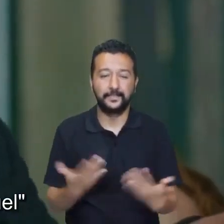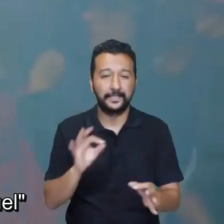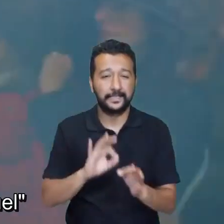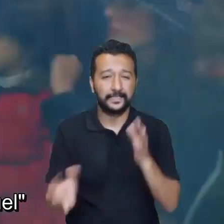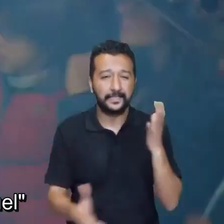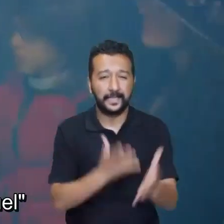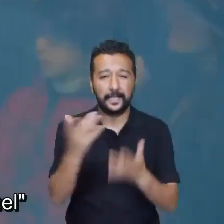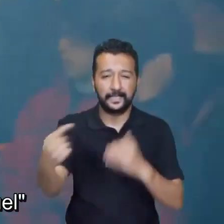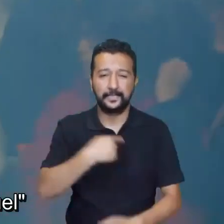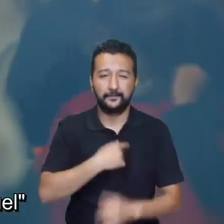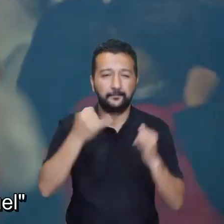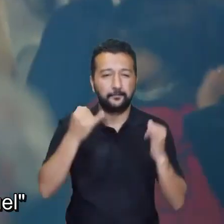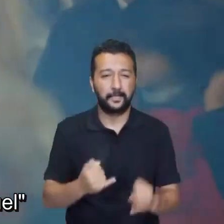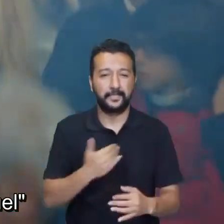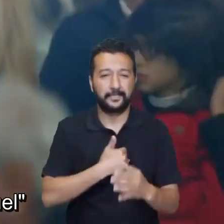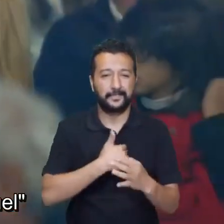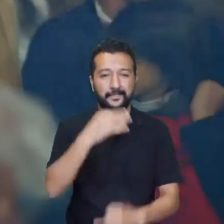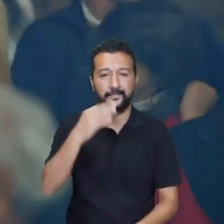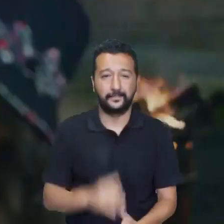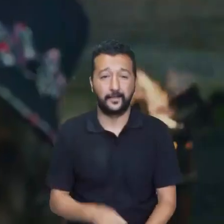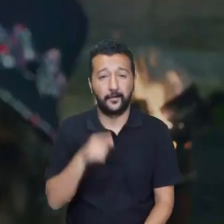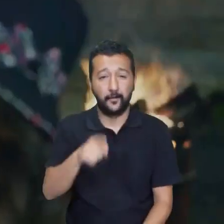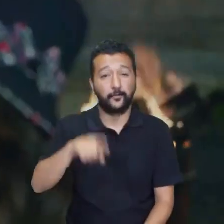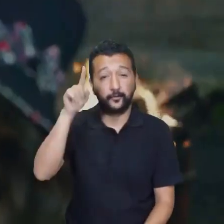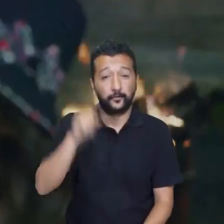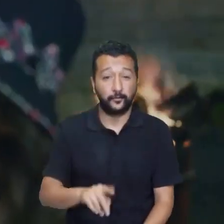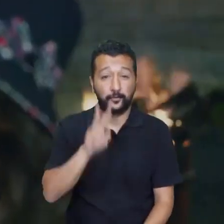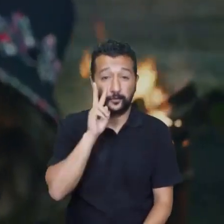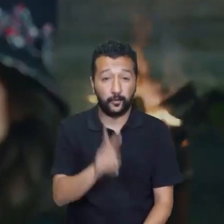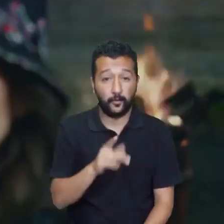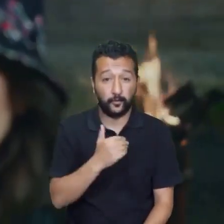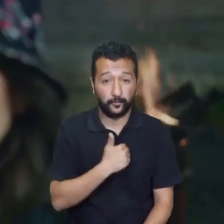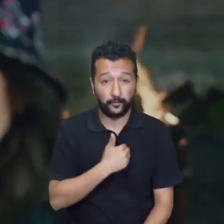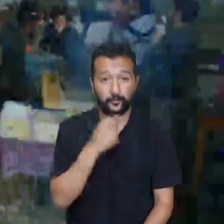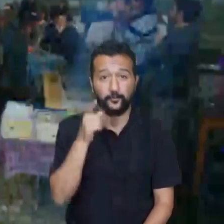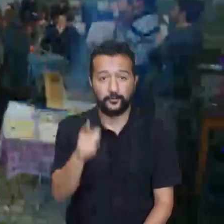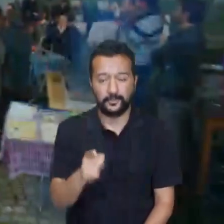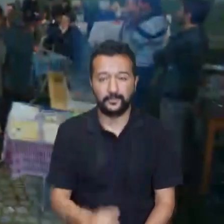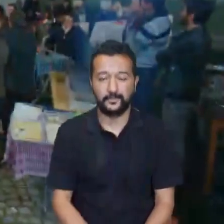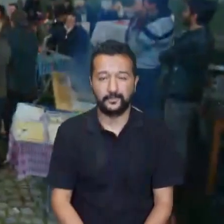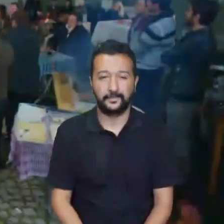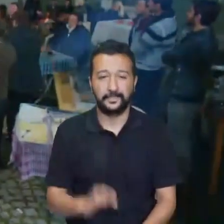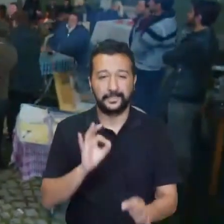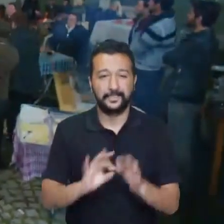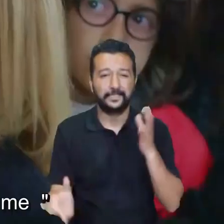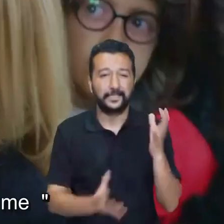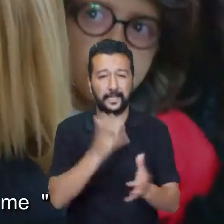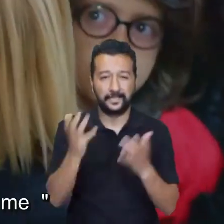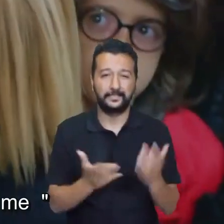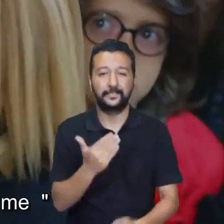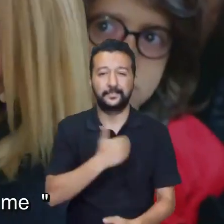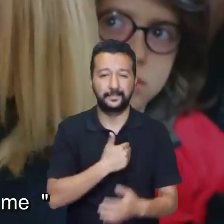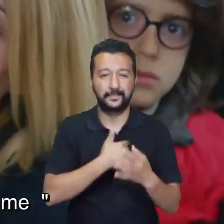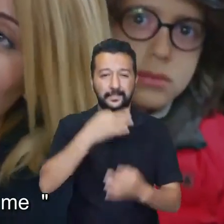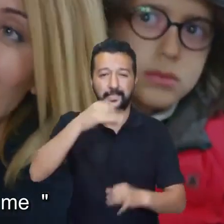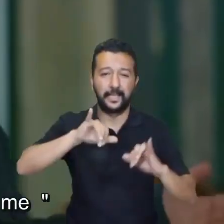kadın kıskanç, bozuntulu bakıyor. Zeki sevimsizce gözlerini devirerek izlerken kadının tavrını fark etti. Sarışın kadın